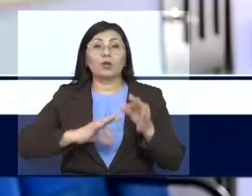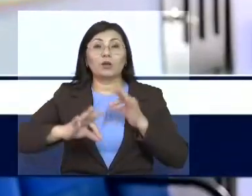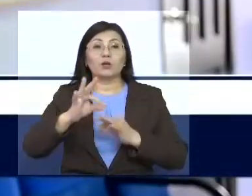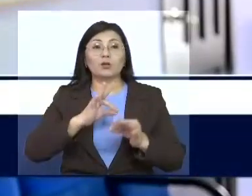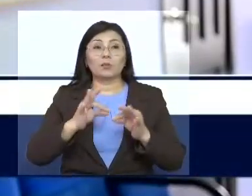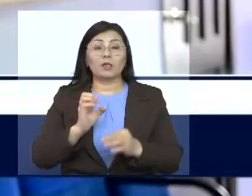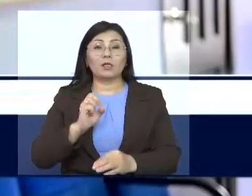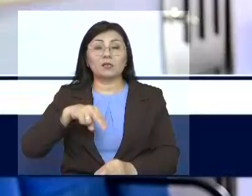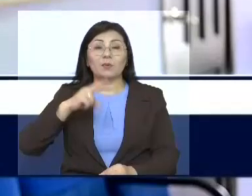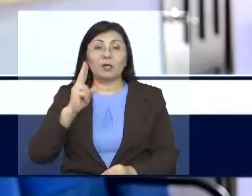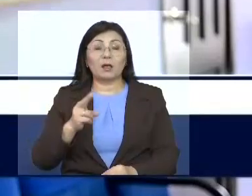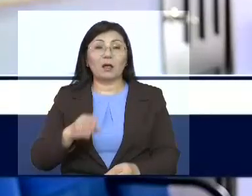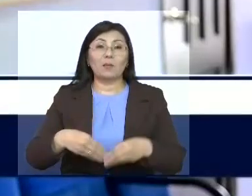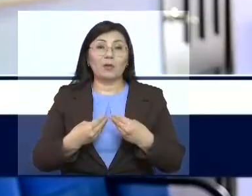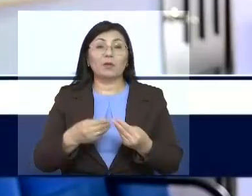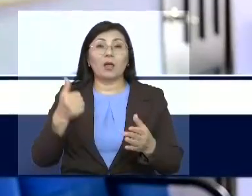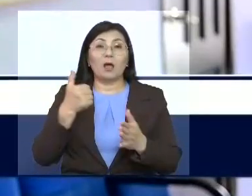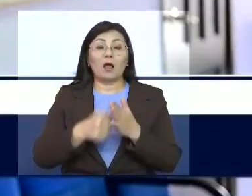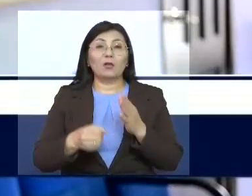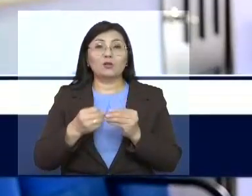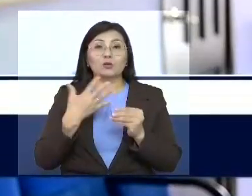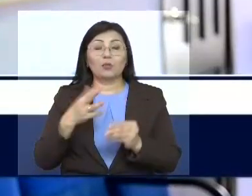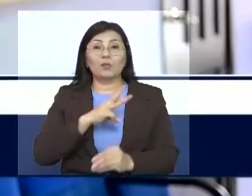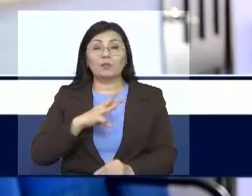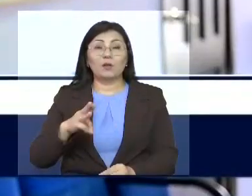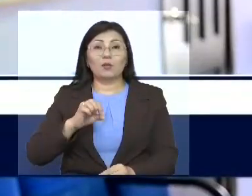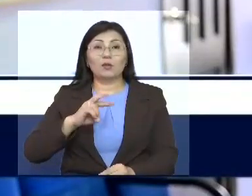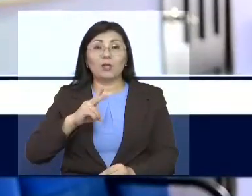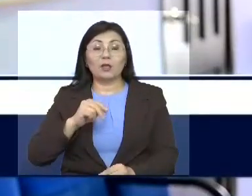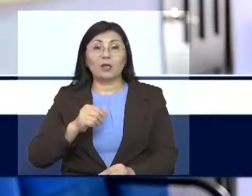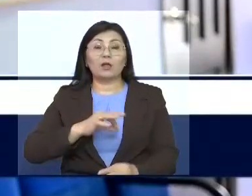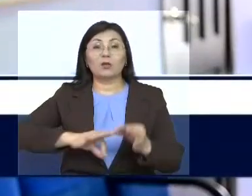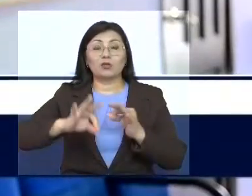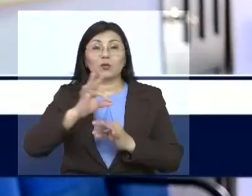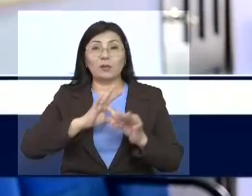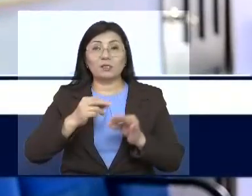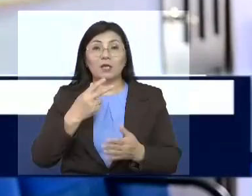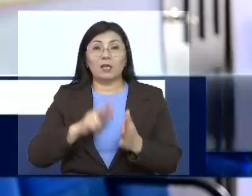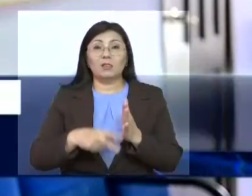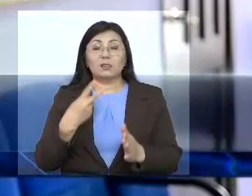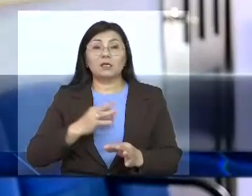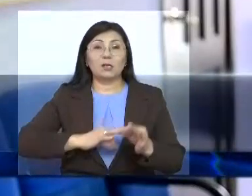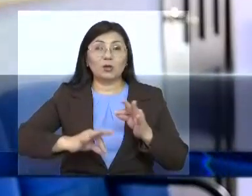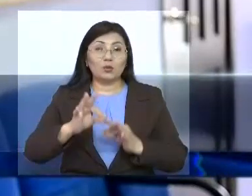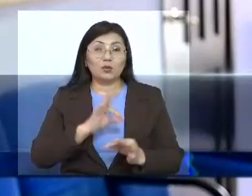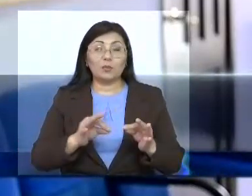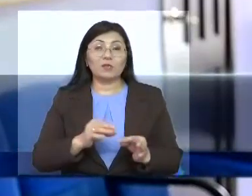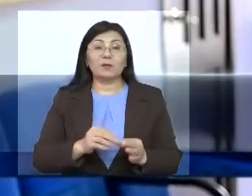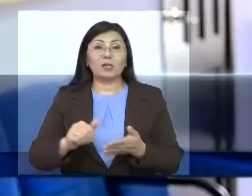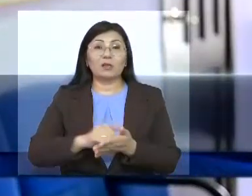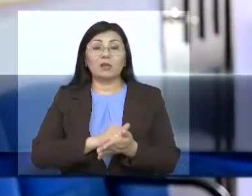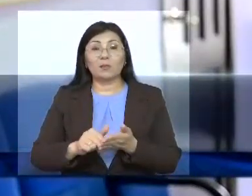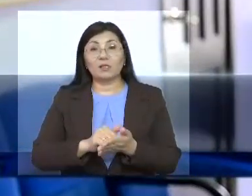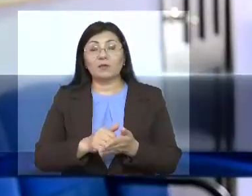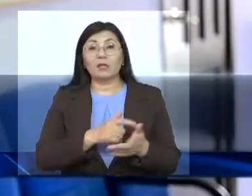СПК-ға тапсырылды. 615 миллион теңгенің жобасы. Onun içinde 82 жоба бүкіл құжаттары дайындалып мақұлданып